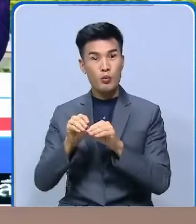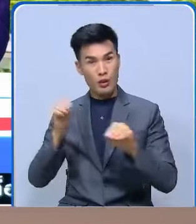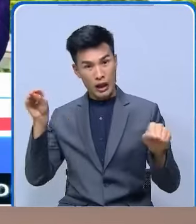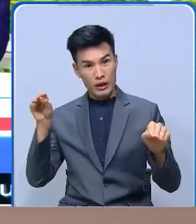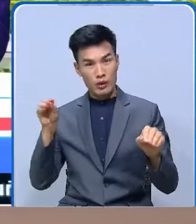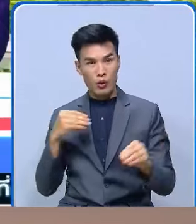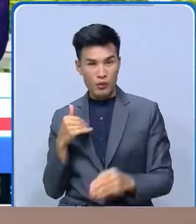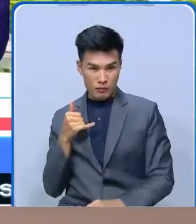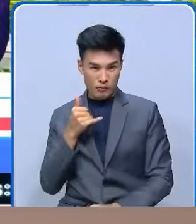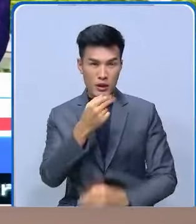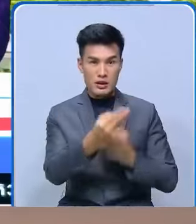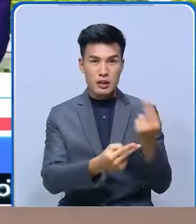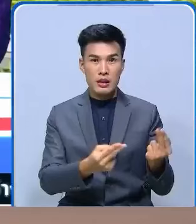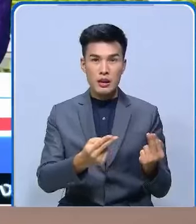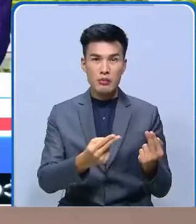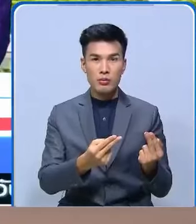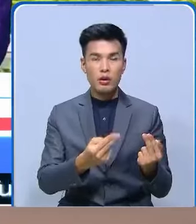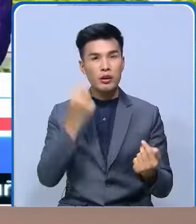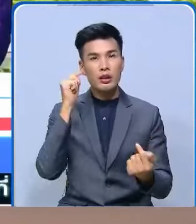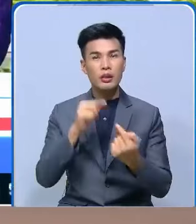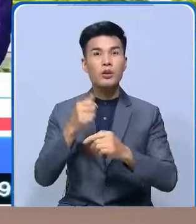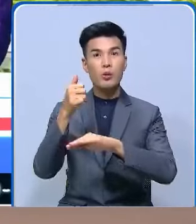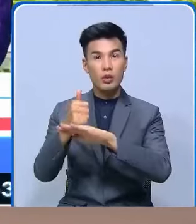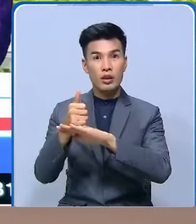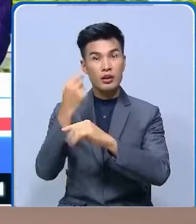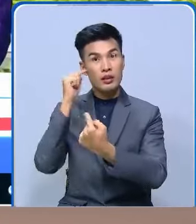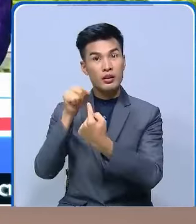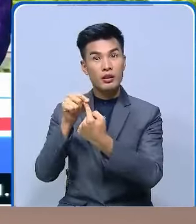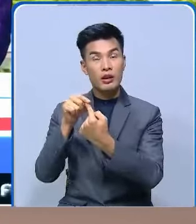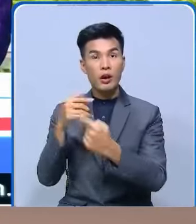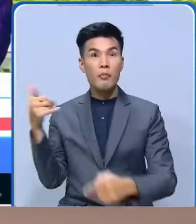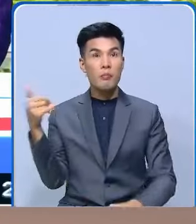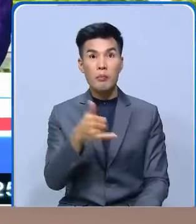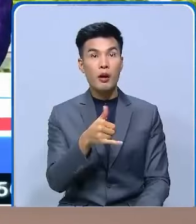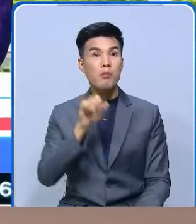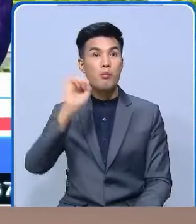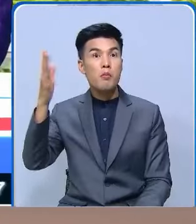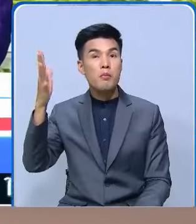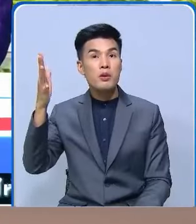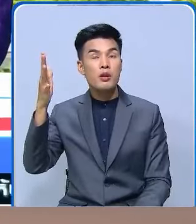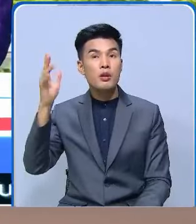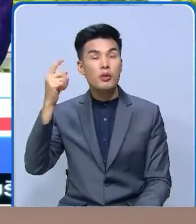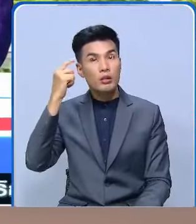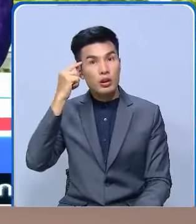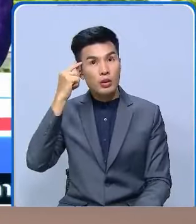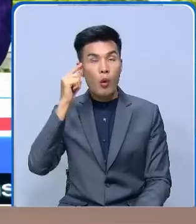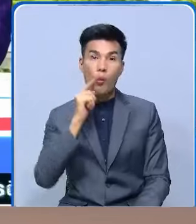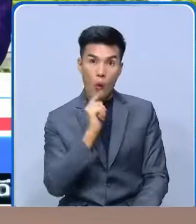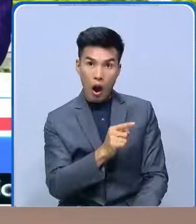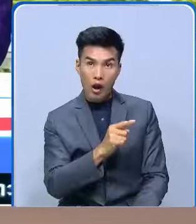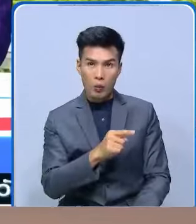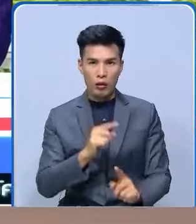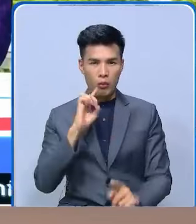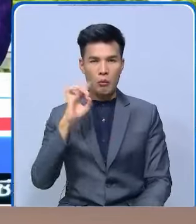ต้องไปดูใจพ่อแม่ก็ก็เห็นใจหัวอกหัวหน้างานมั่งไม่ได้เหรออยู่ดีๆไปหายไปไหนไม่บอกเลยก็ต้องว่ากันนิดนึงแต่อันนี้อาจจะว่า